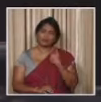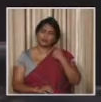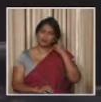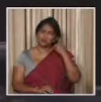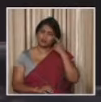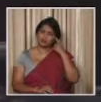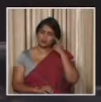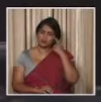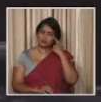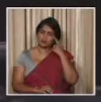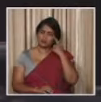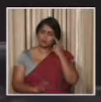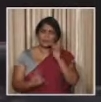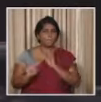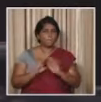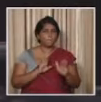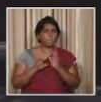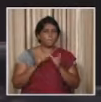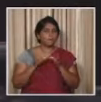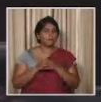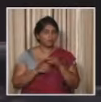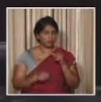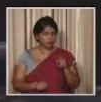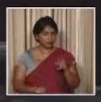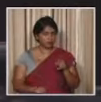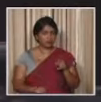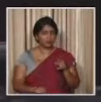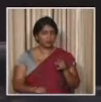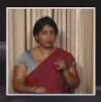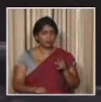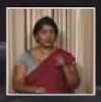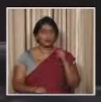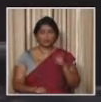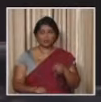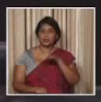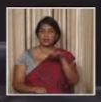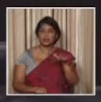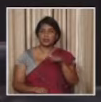හිතෙන්නේ පාලක පන්තිය විසින්